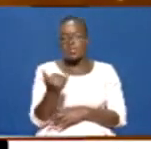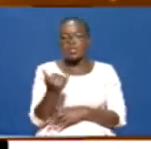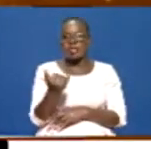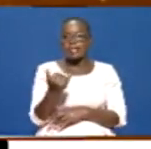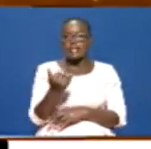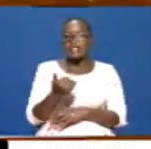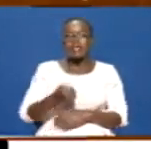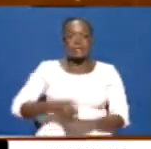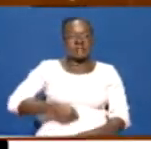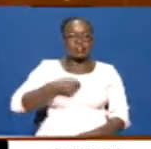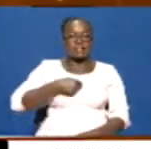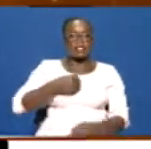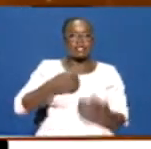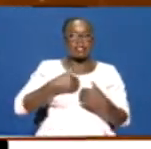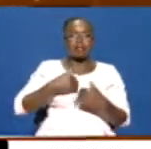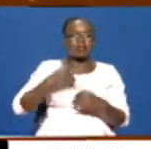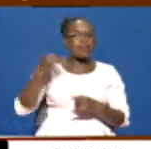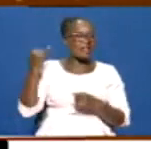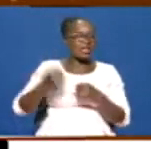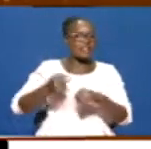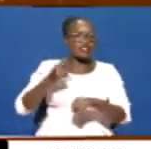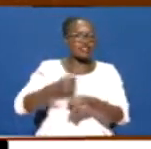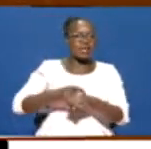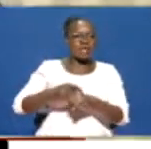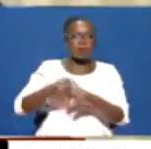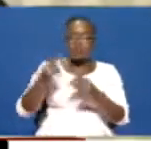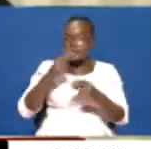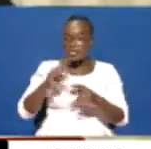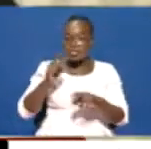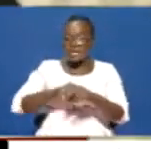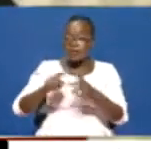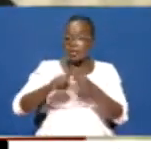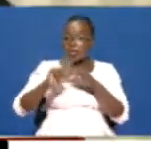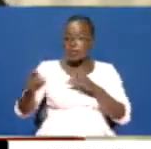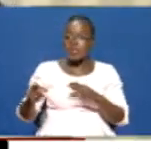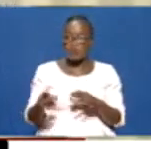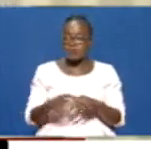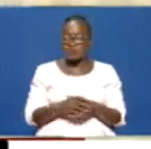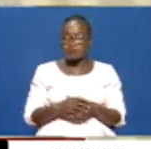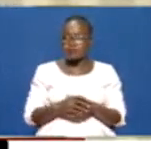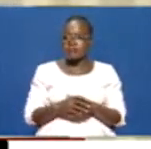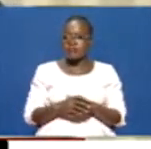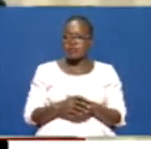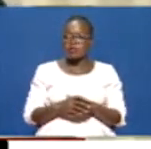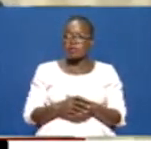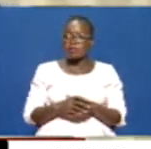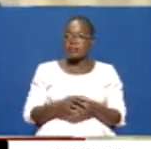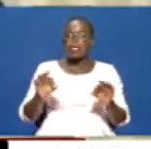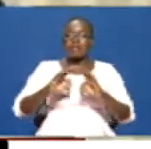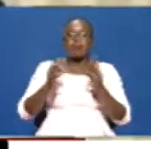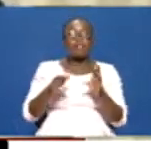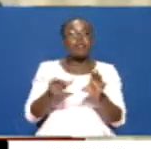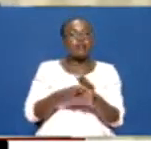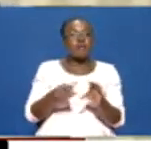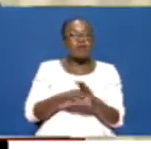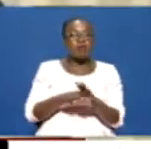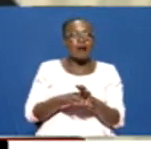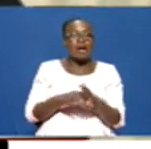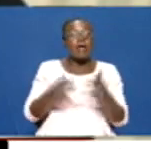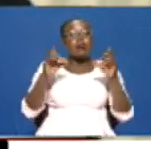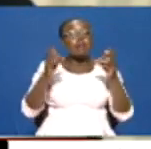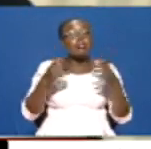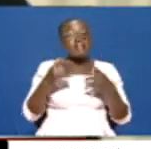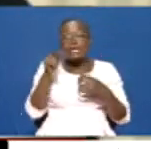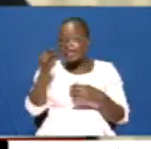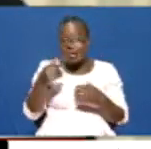amevalia ni lile alilonekana nalo mara ya mwisho alipotoweka. Hakuna mtu kwenye familia ana picha hiyo iliyowekwa